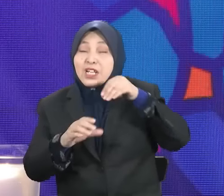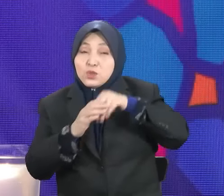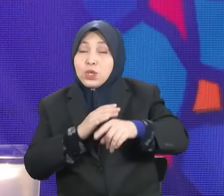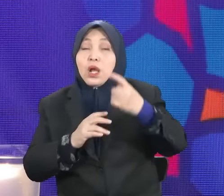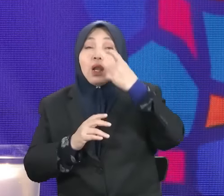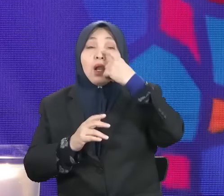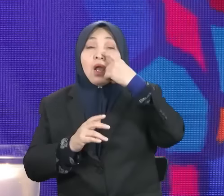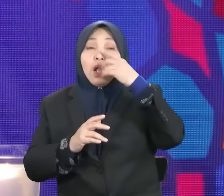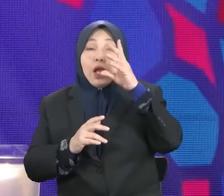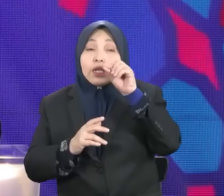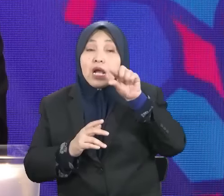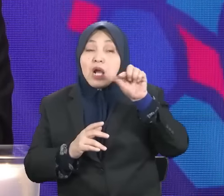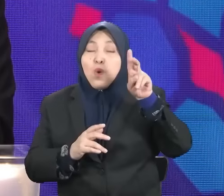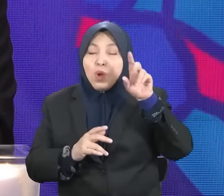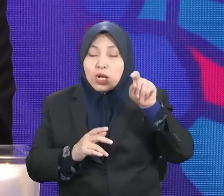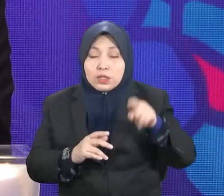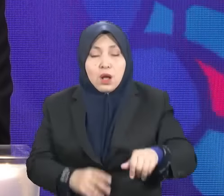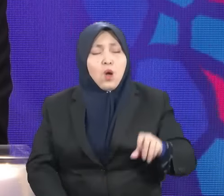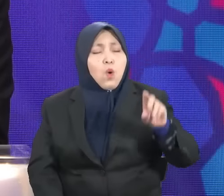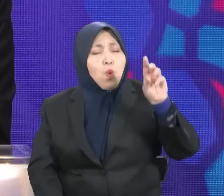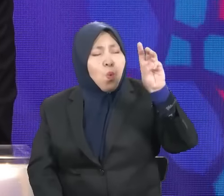contoh 123